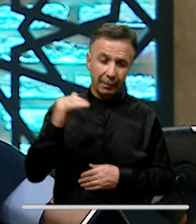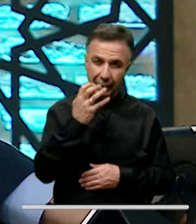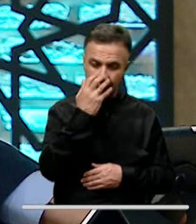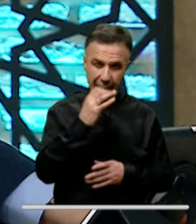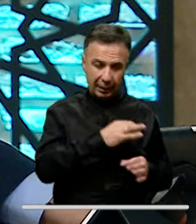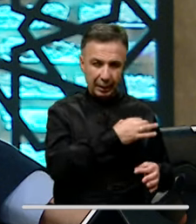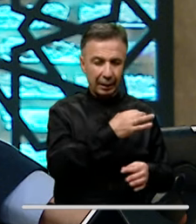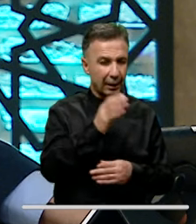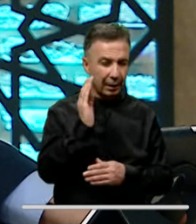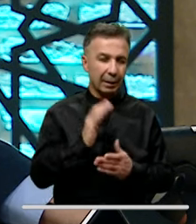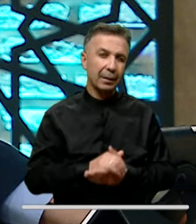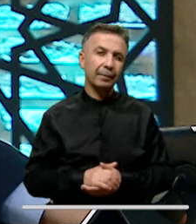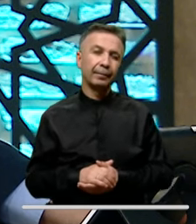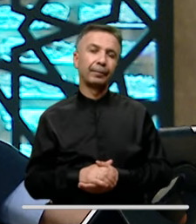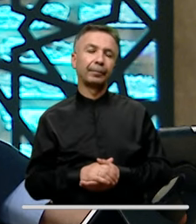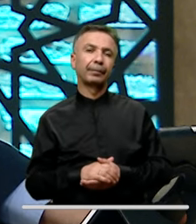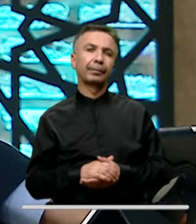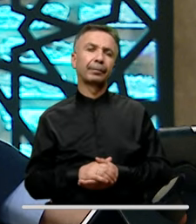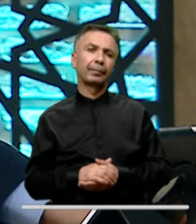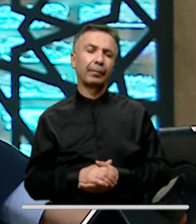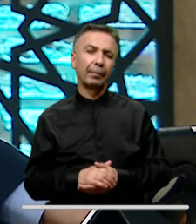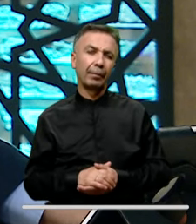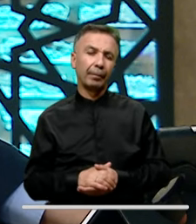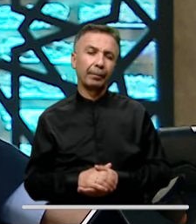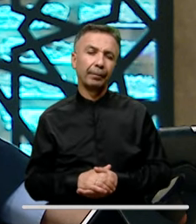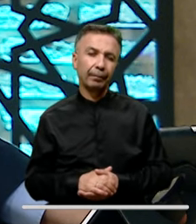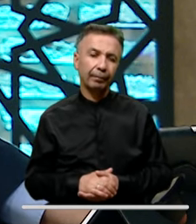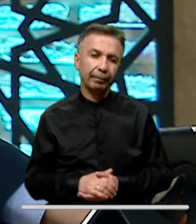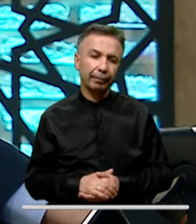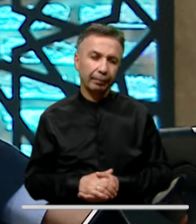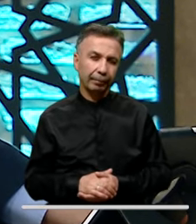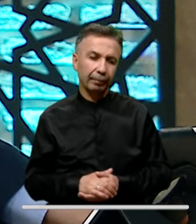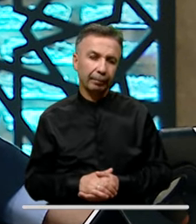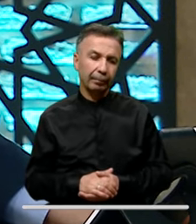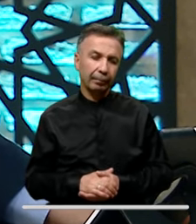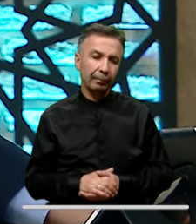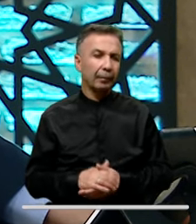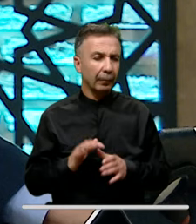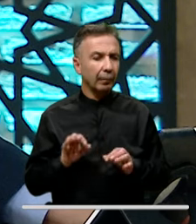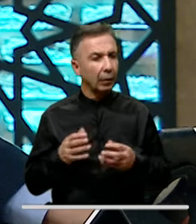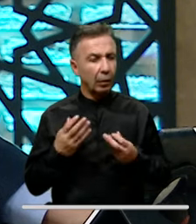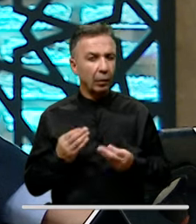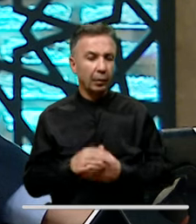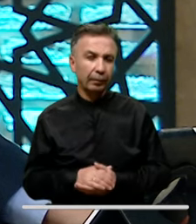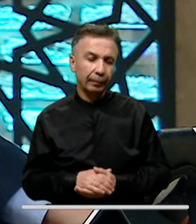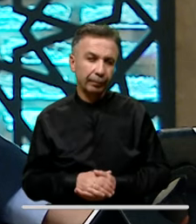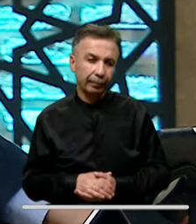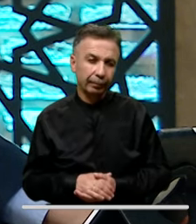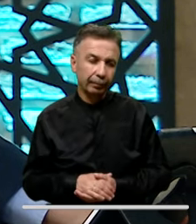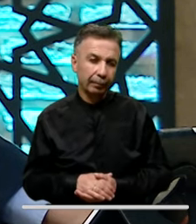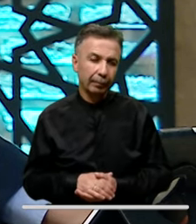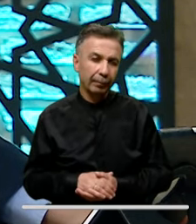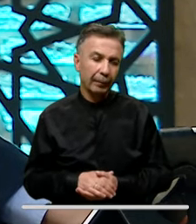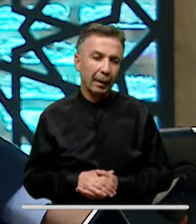insanlara gidersiniz. Yani her ne kadar böyle olmasa da, yazılı bir kural olmasa da böyle yani. Herkes böyle. Benim düğünüme geldi, ben de